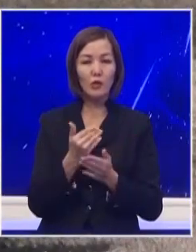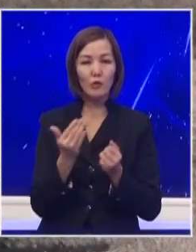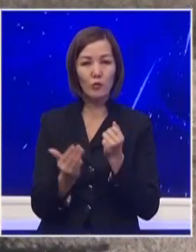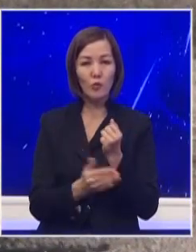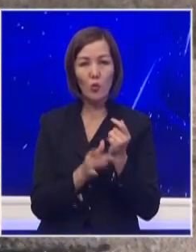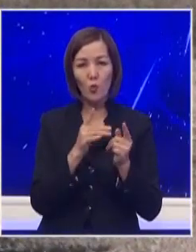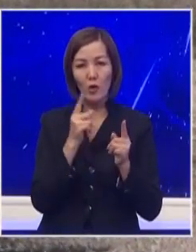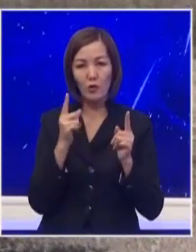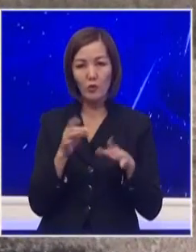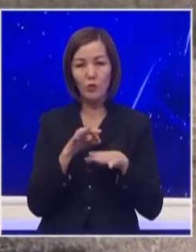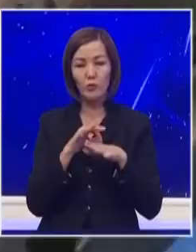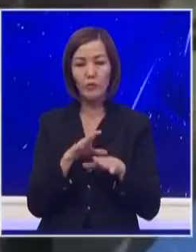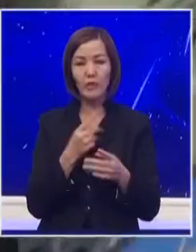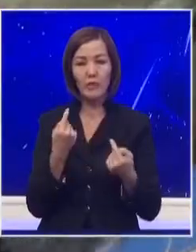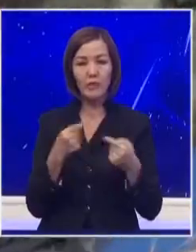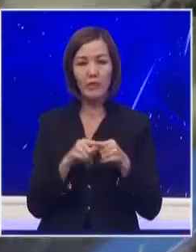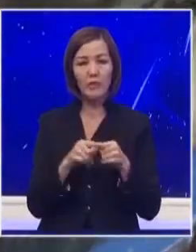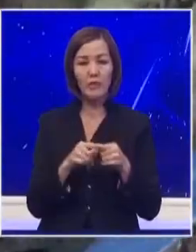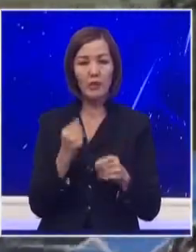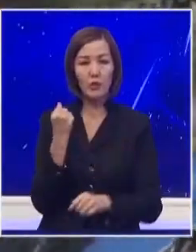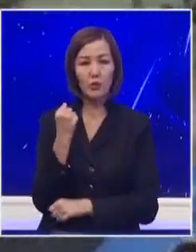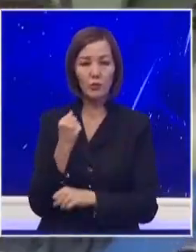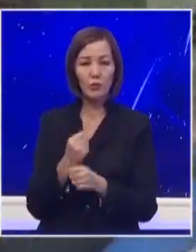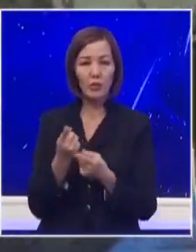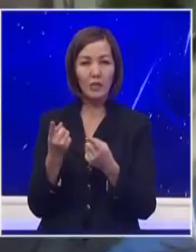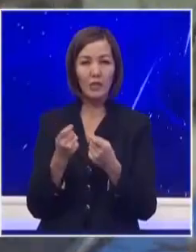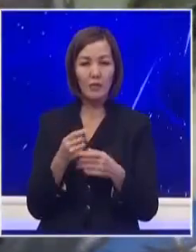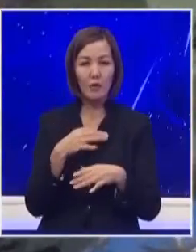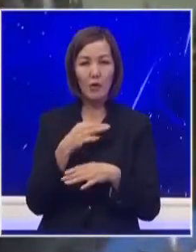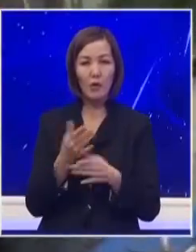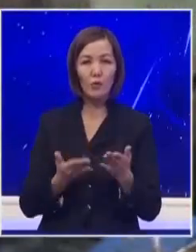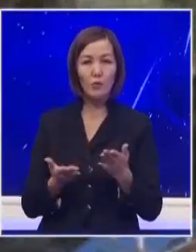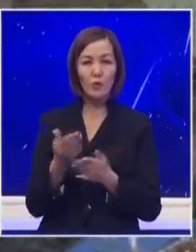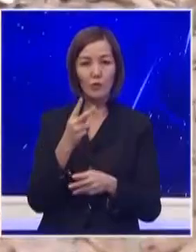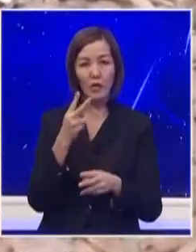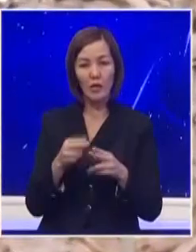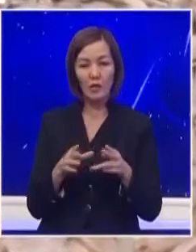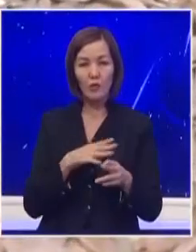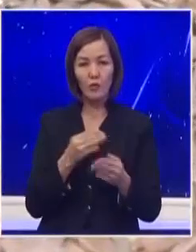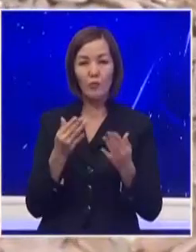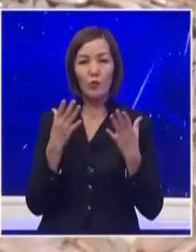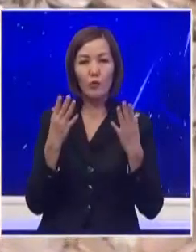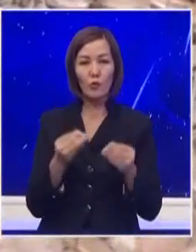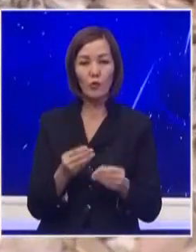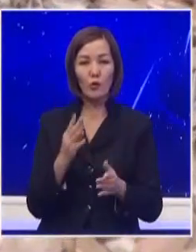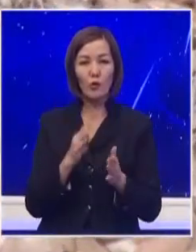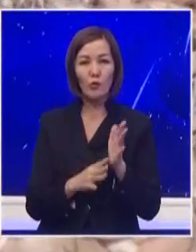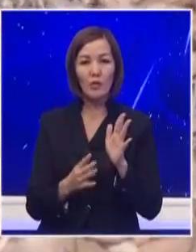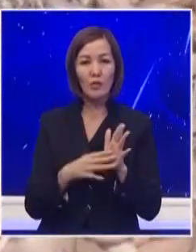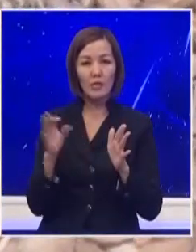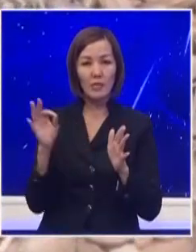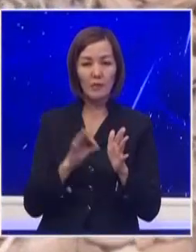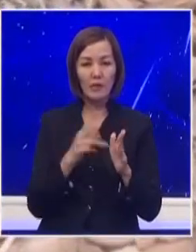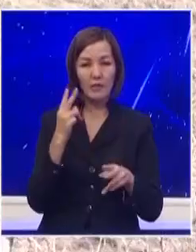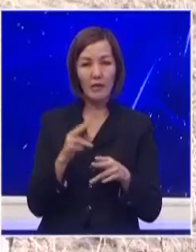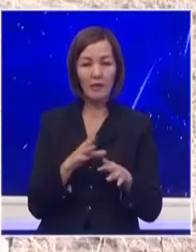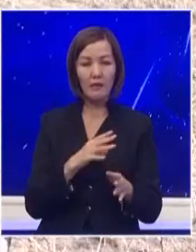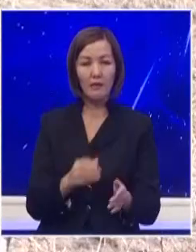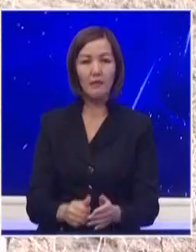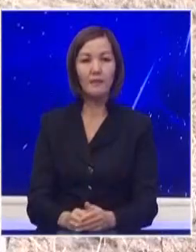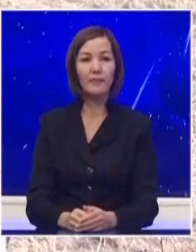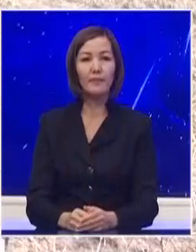инвесторлардың жобалары құптарлық сипатқа ие. Олардың тәжірибелері жұмыс істеу қабілеттері жоғары. Сондықтан да әр айтылған ұсыныс жүзеге асу керек